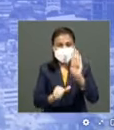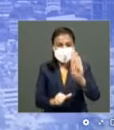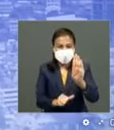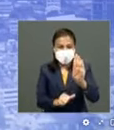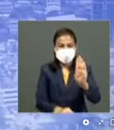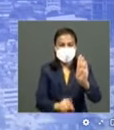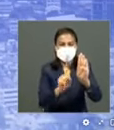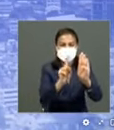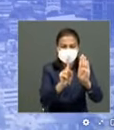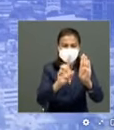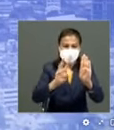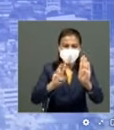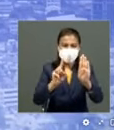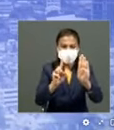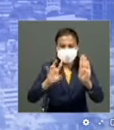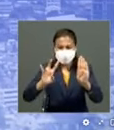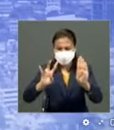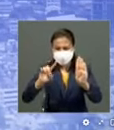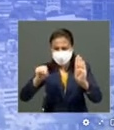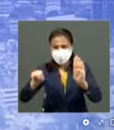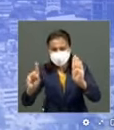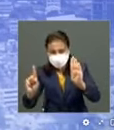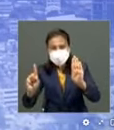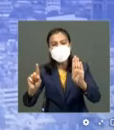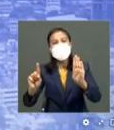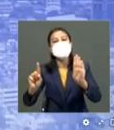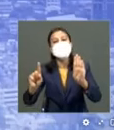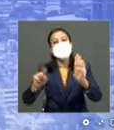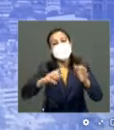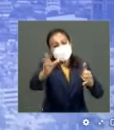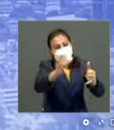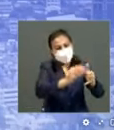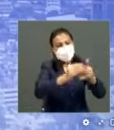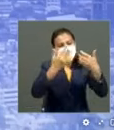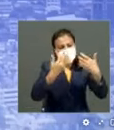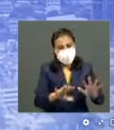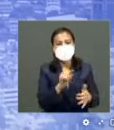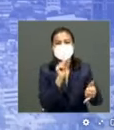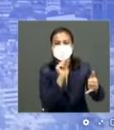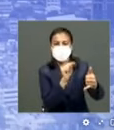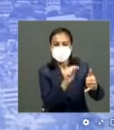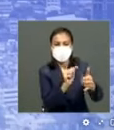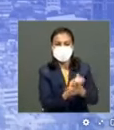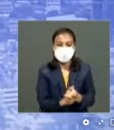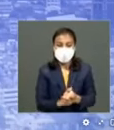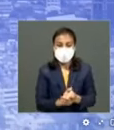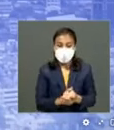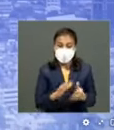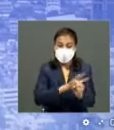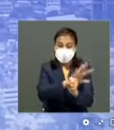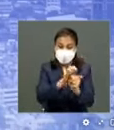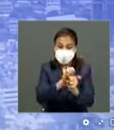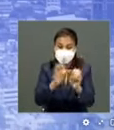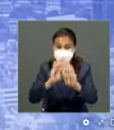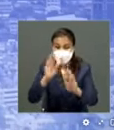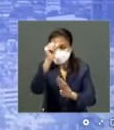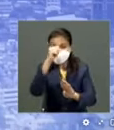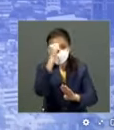B1617.1 นะคะก็เป็นการยืนยันอย่างที่พี่น้องประชาชนจะติดตามข่าวสารนะคะว่าสายพันธุ์อินเดียนี้มีการระบาด